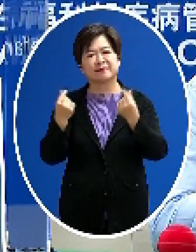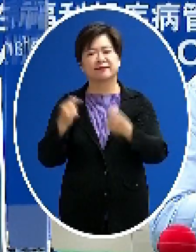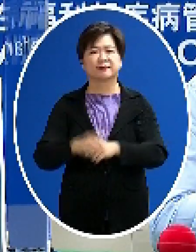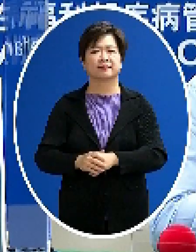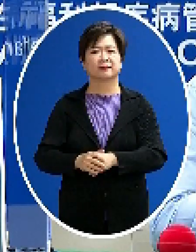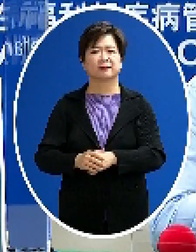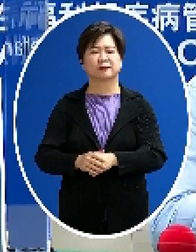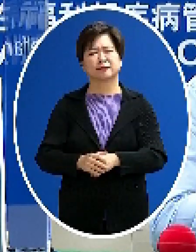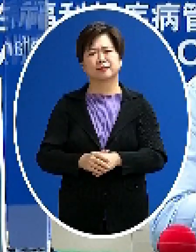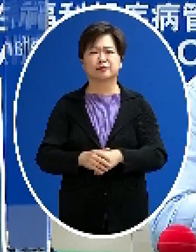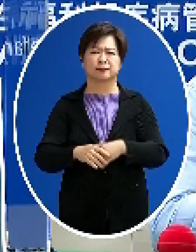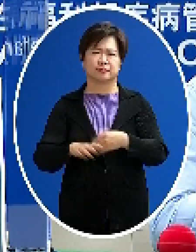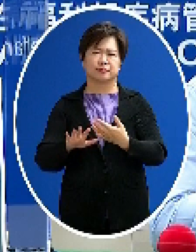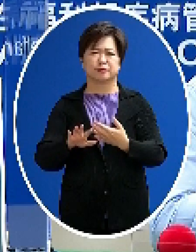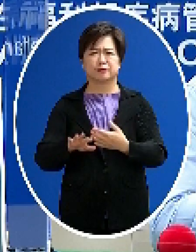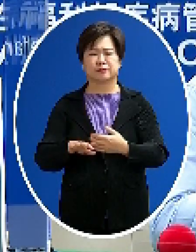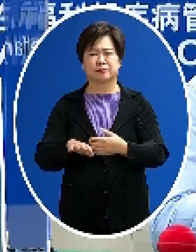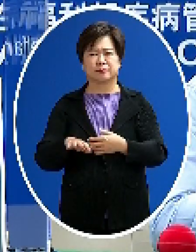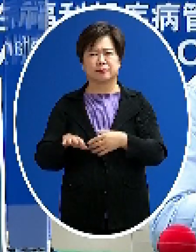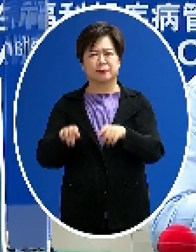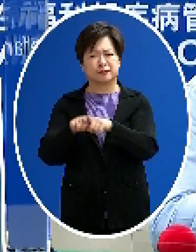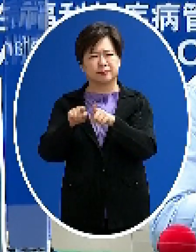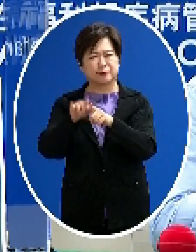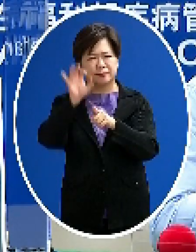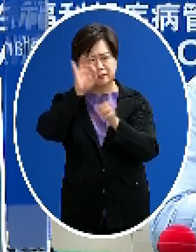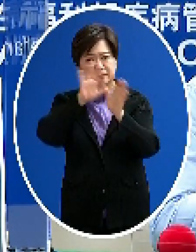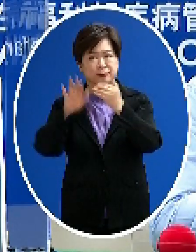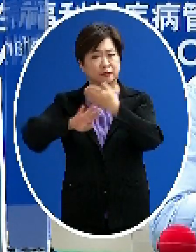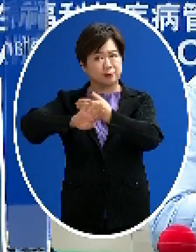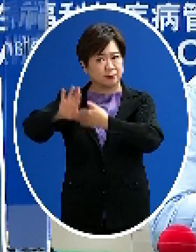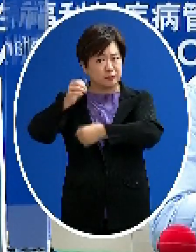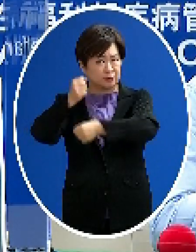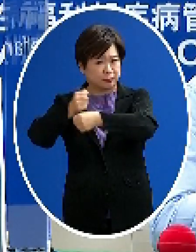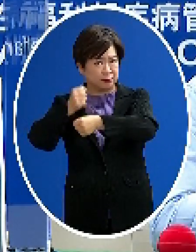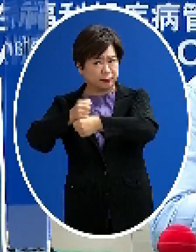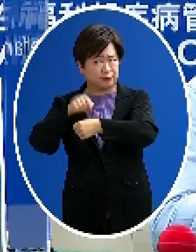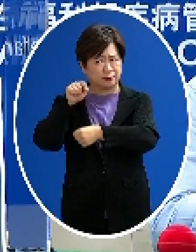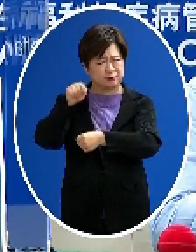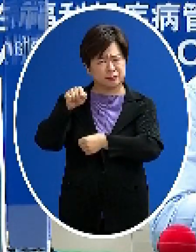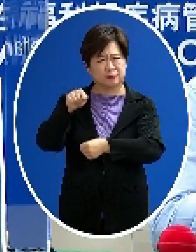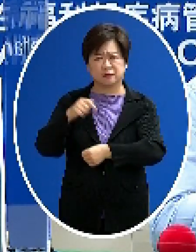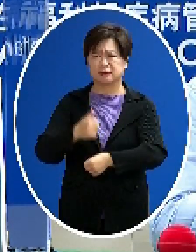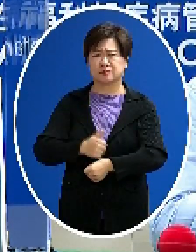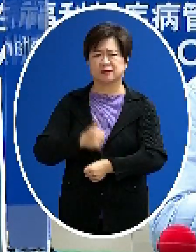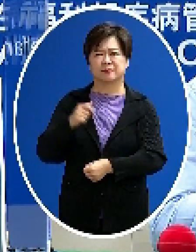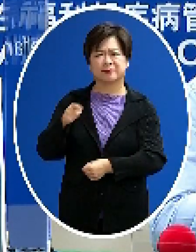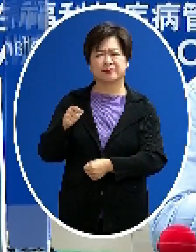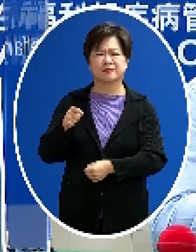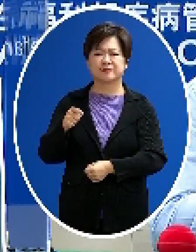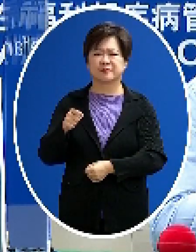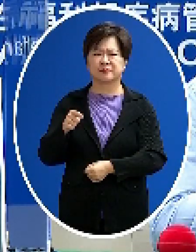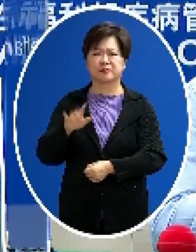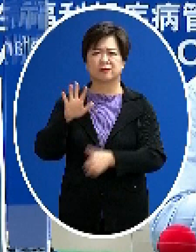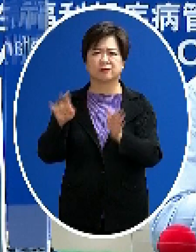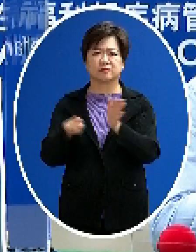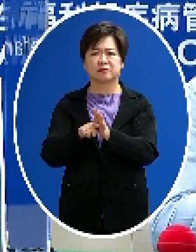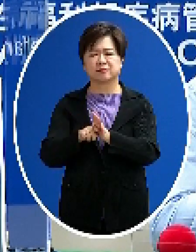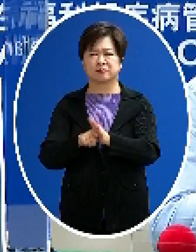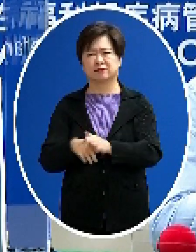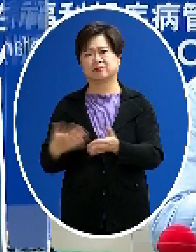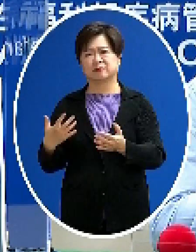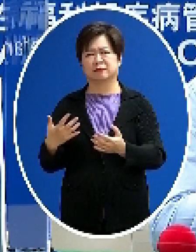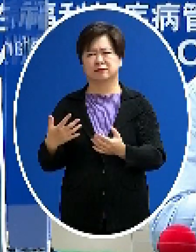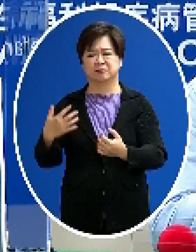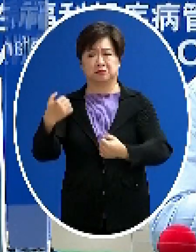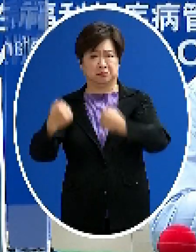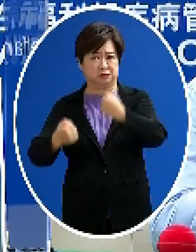理常规之下，好，如果说有一些在外面工作的人，他确实有时候他没有车子，哈，他